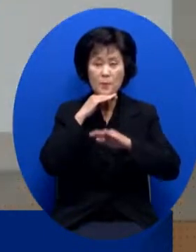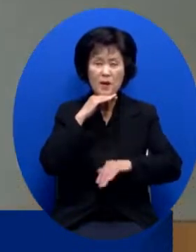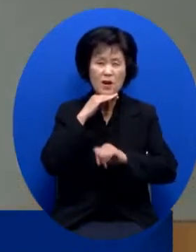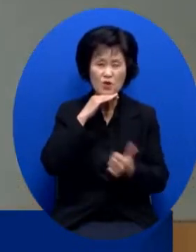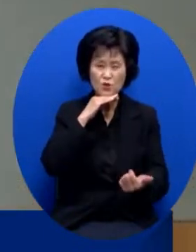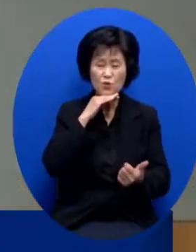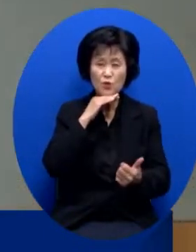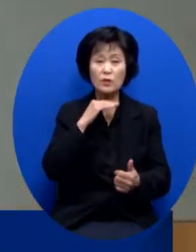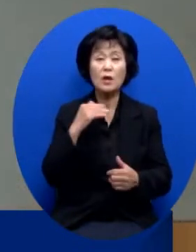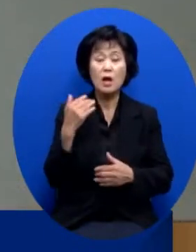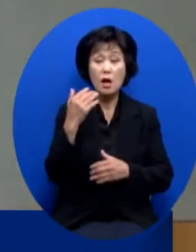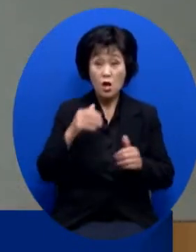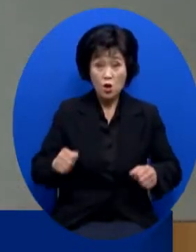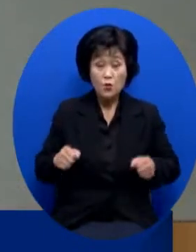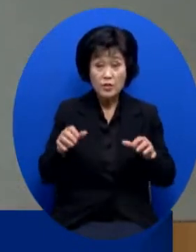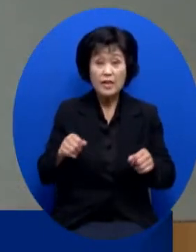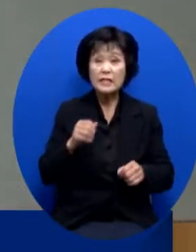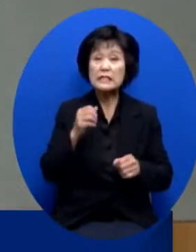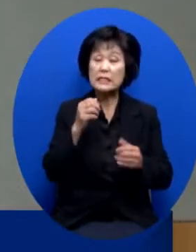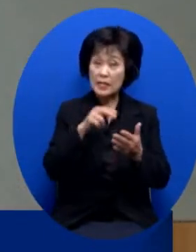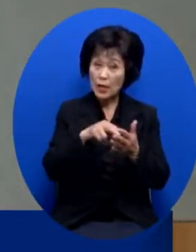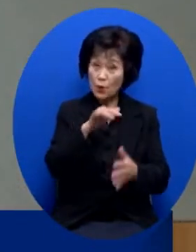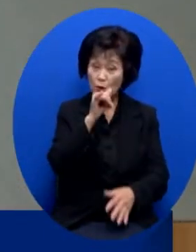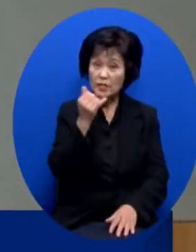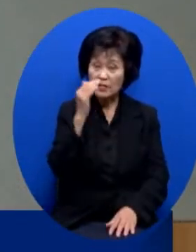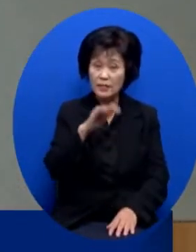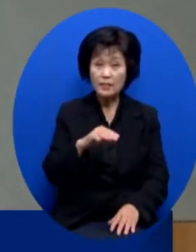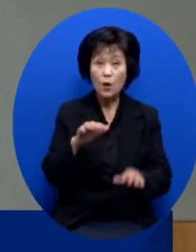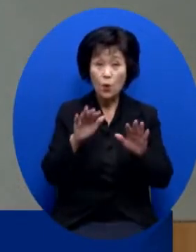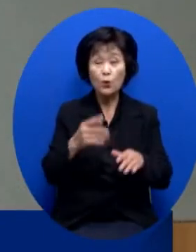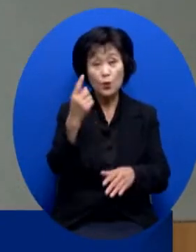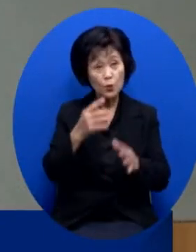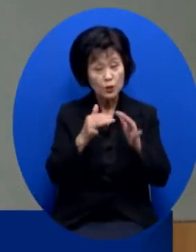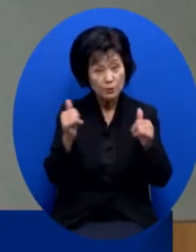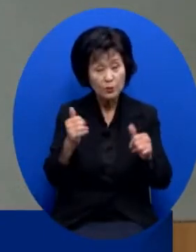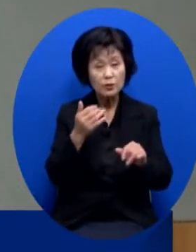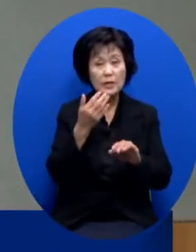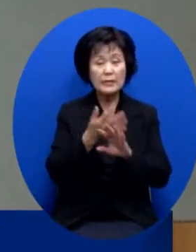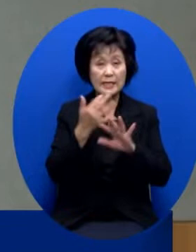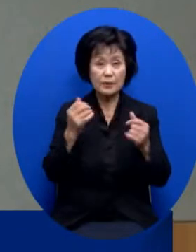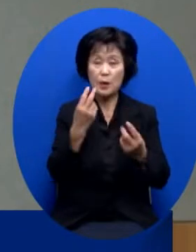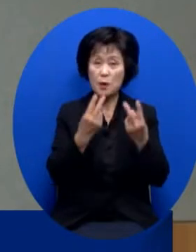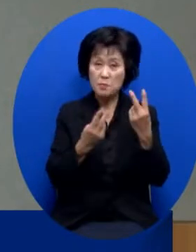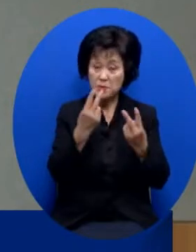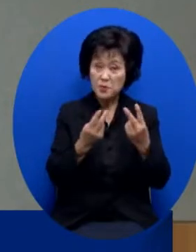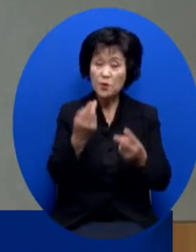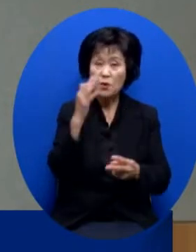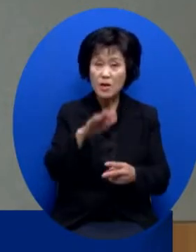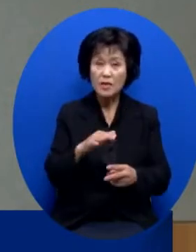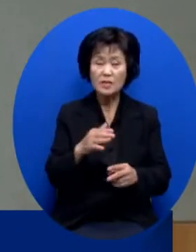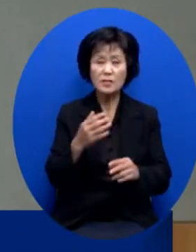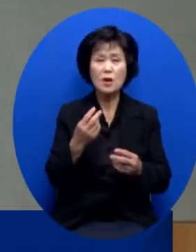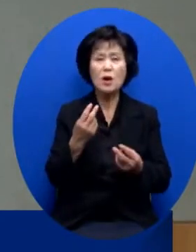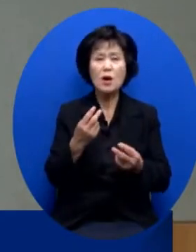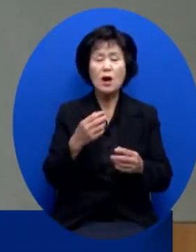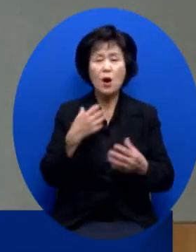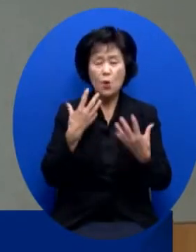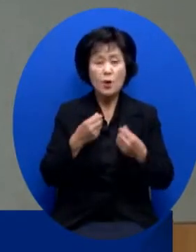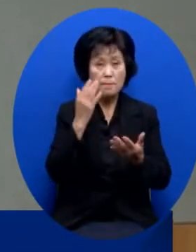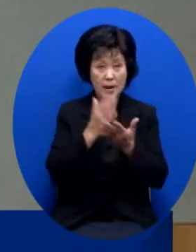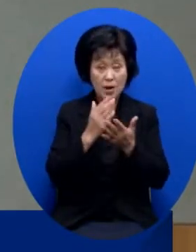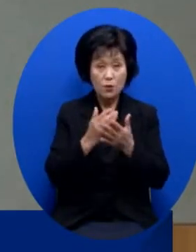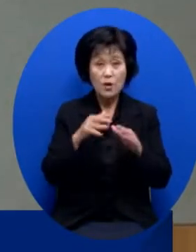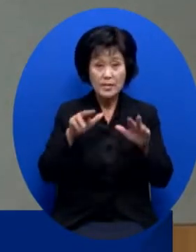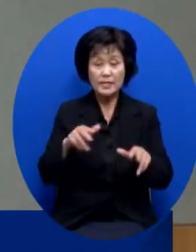청년분들이 남과 비교해서 나에게 없는 것, 부족한 것 바라보지 말고 지금 내게 있는 것, 내가 현재 누리고 있는